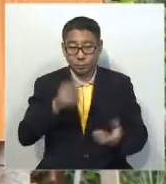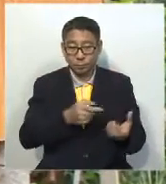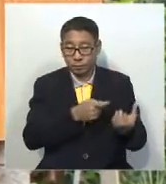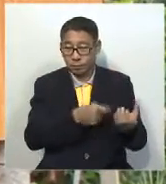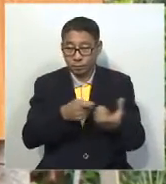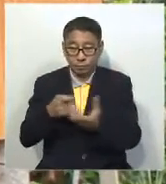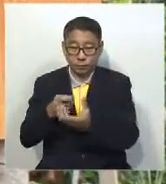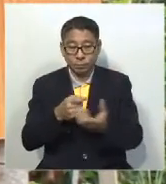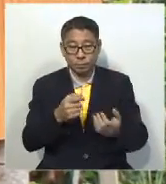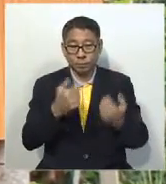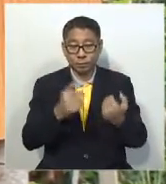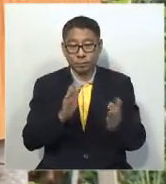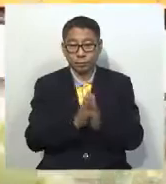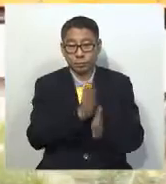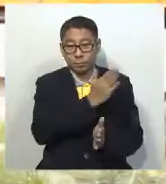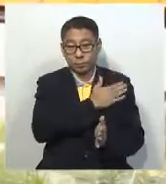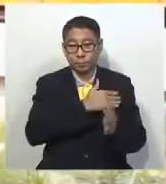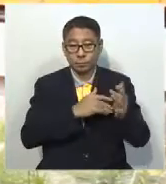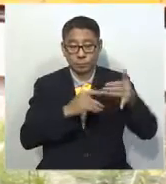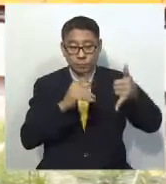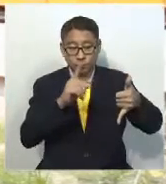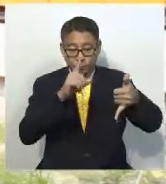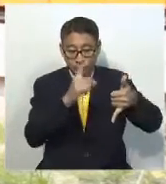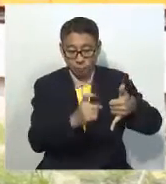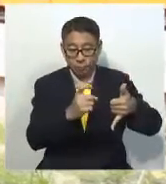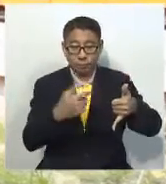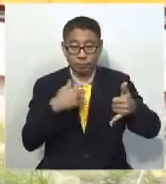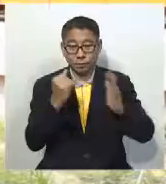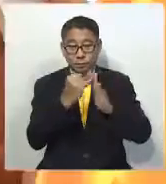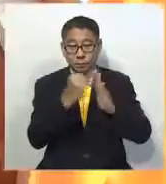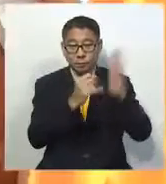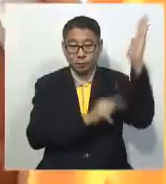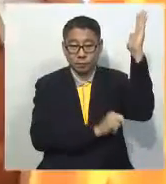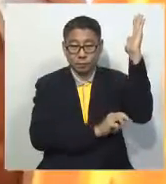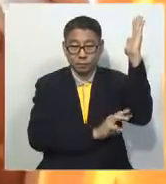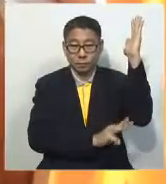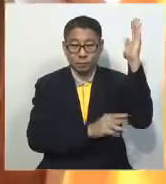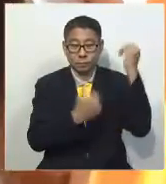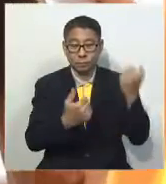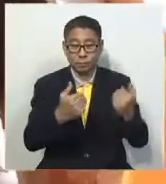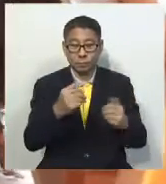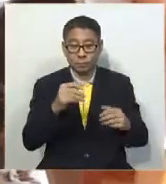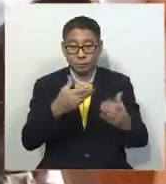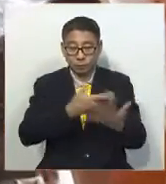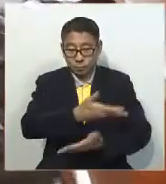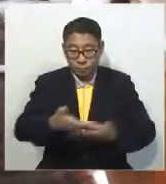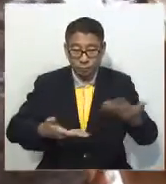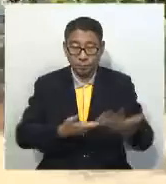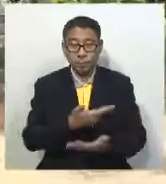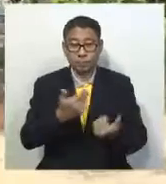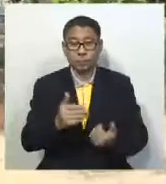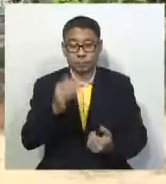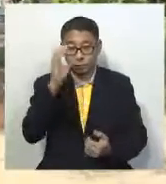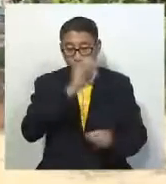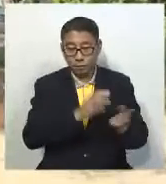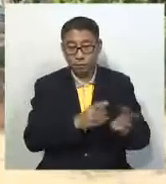ปืนยิงพระสงฆ์เสียชีวิตที่จังหวัดนราธิวาสโดยที่ประชุมได้พิจารณาแนวทางช่วยเหลือพระสงฆ์วัดรัต